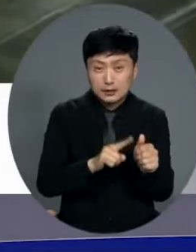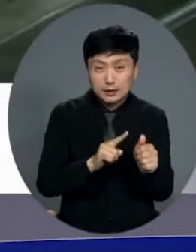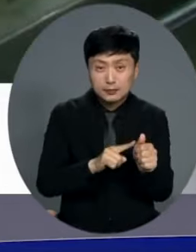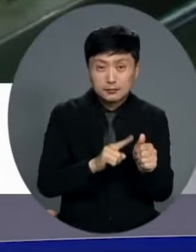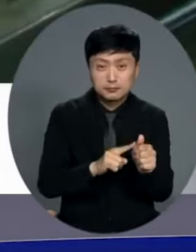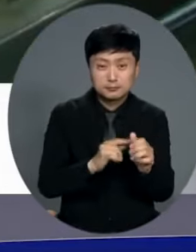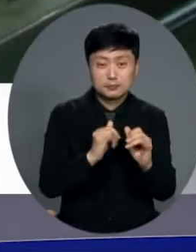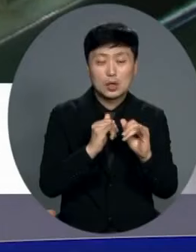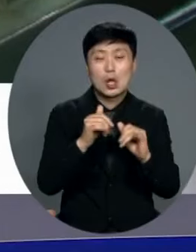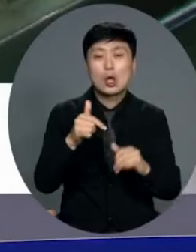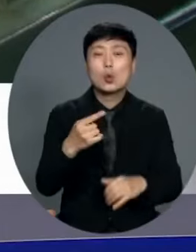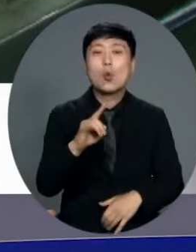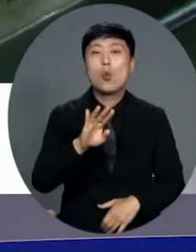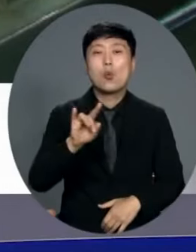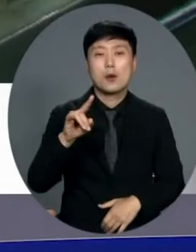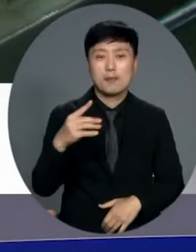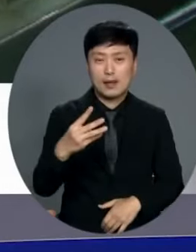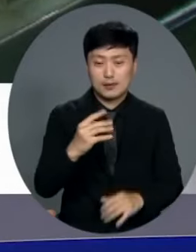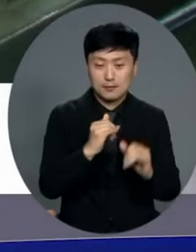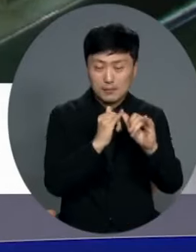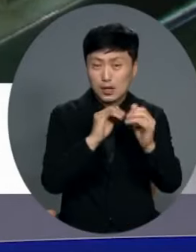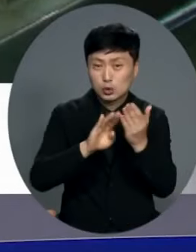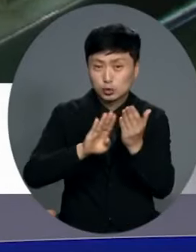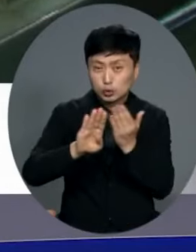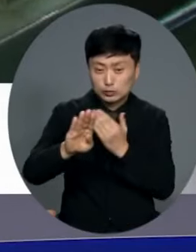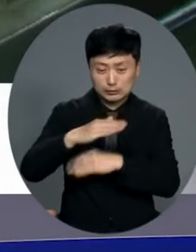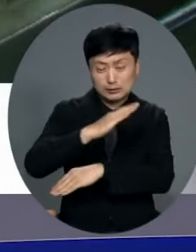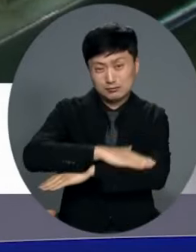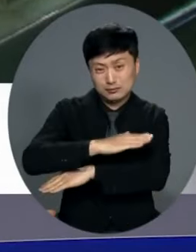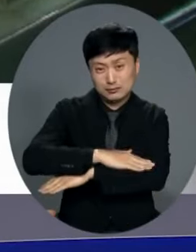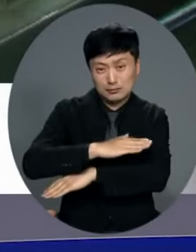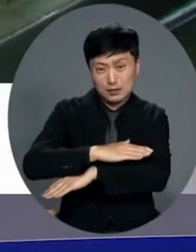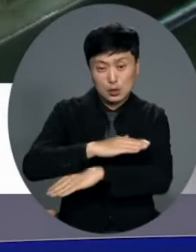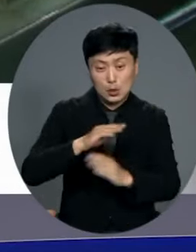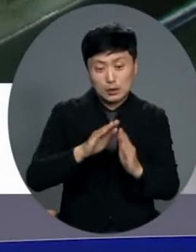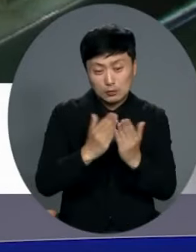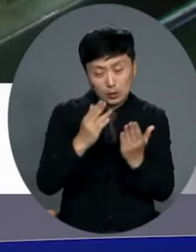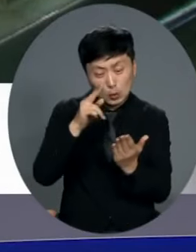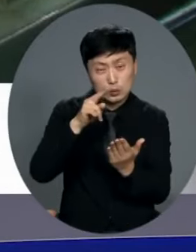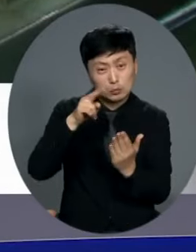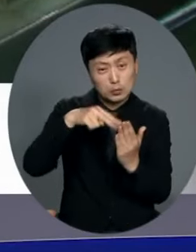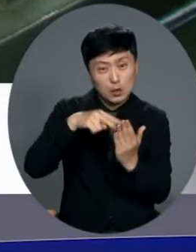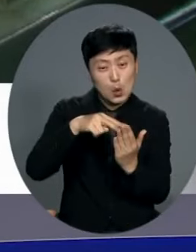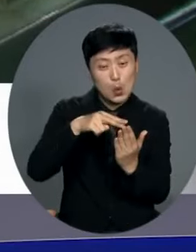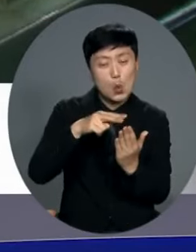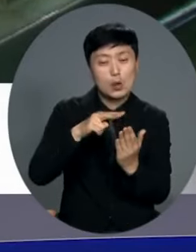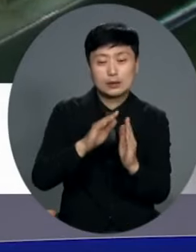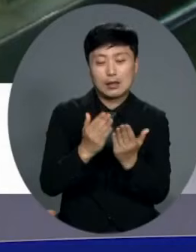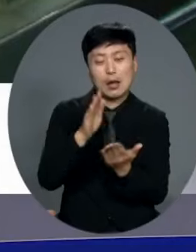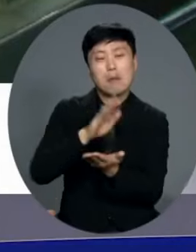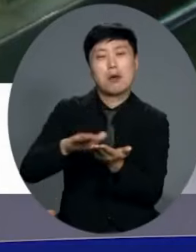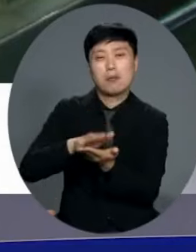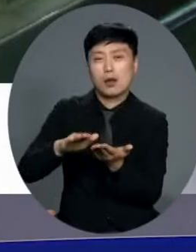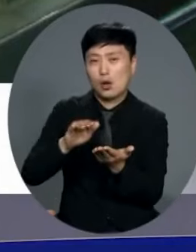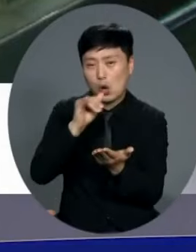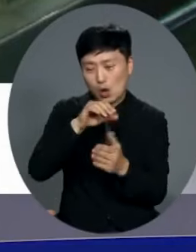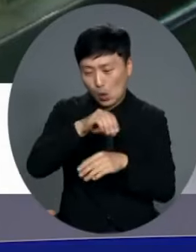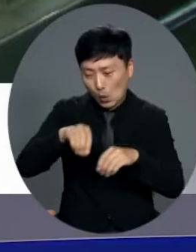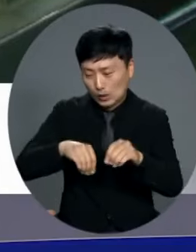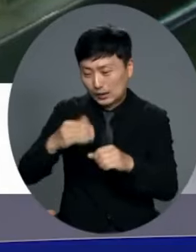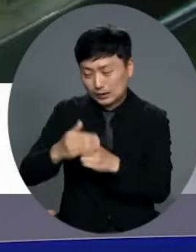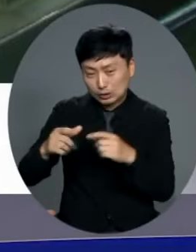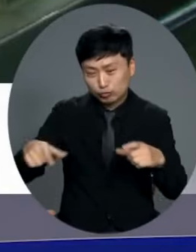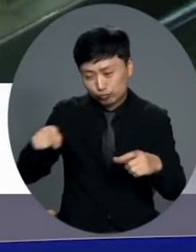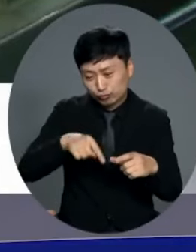서점과 출판사 그리고 인쇄소가 때아닌 특수를 누리고 있다는 소식이 들립니다. 그런데 우리 지역 출판 업계들은